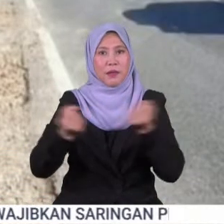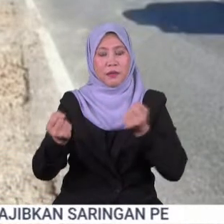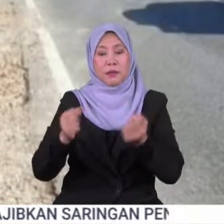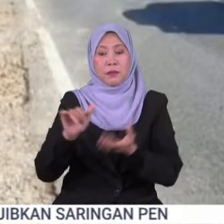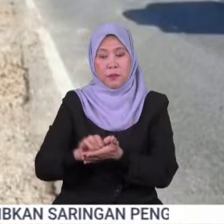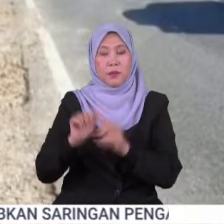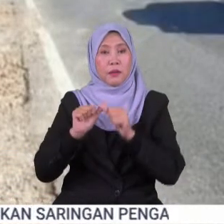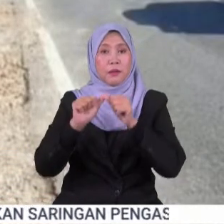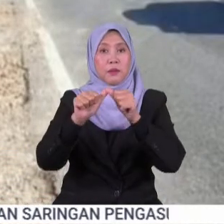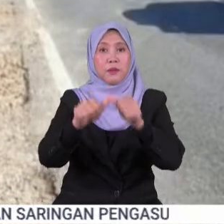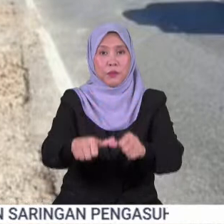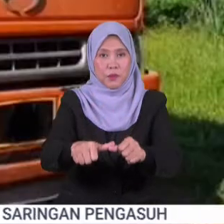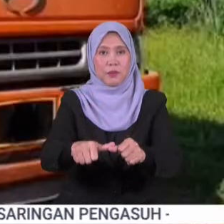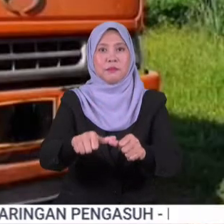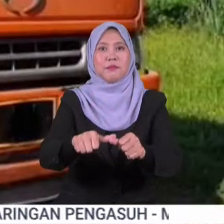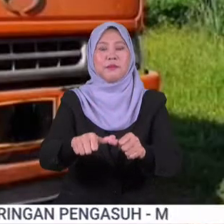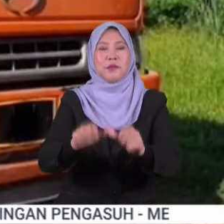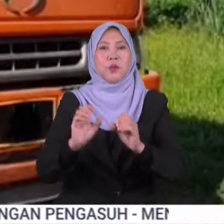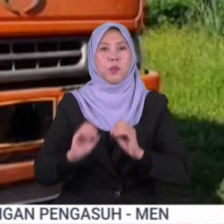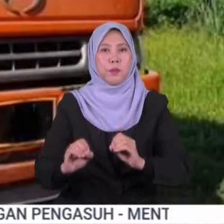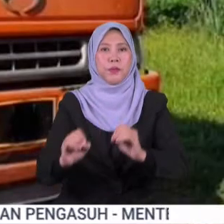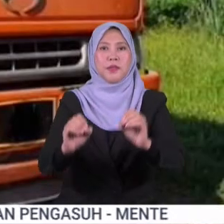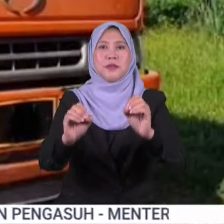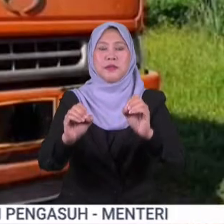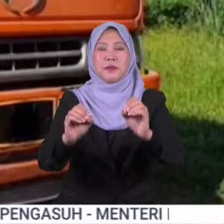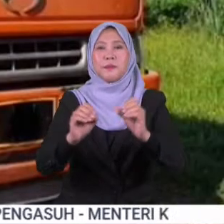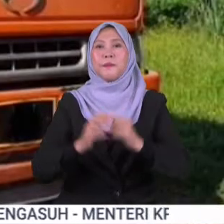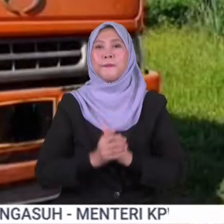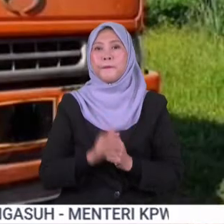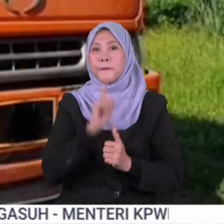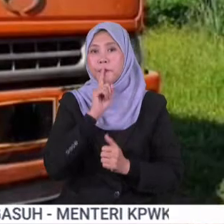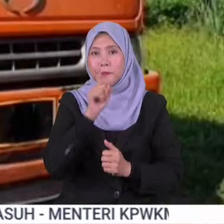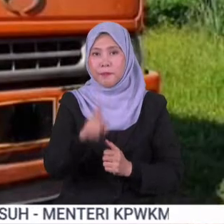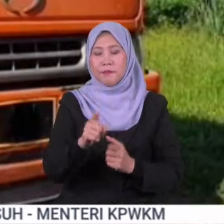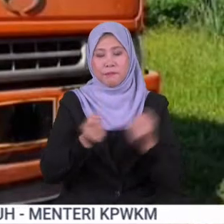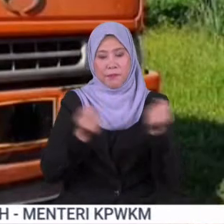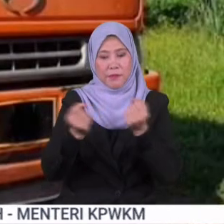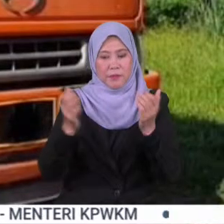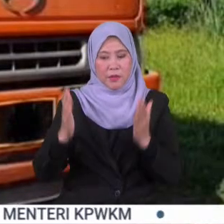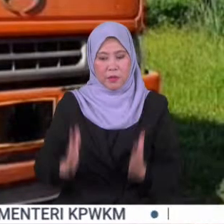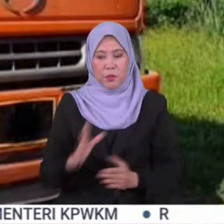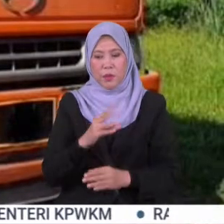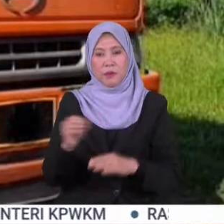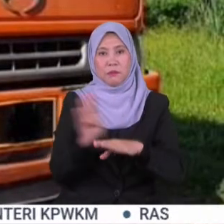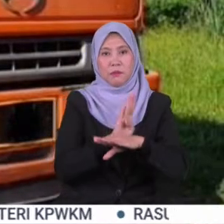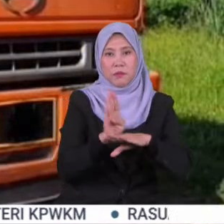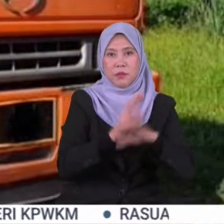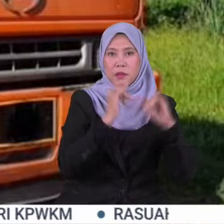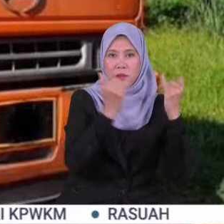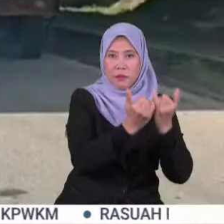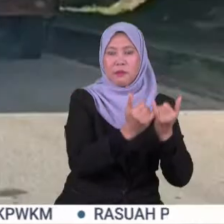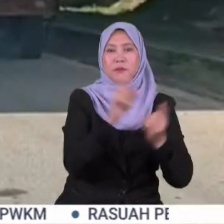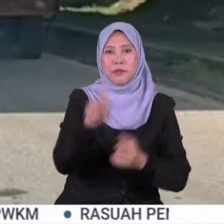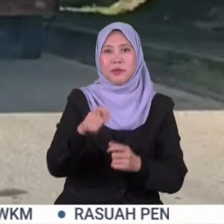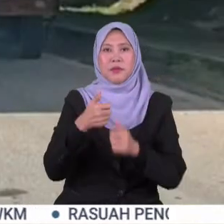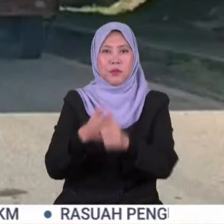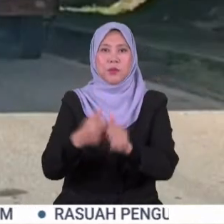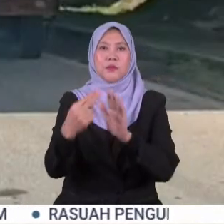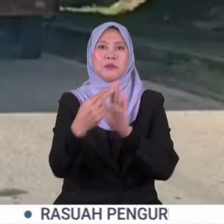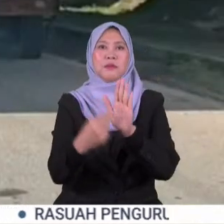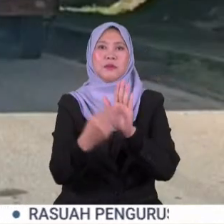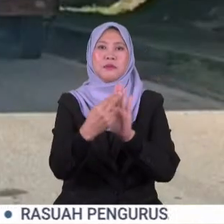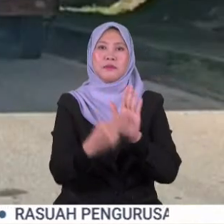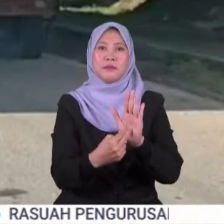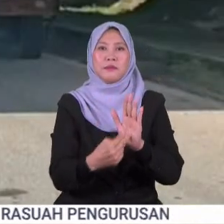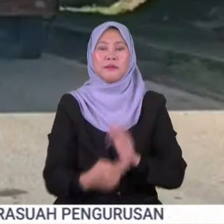ini akan terus dilaksanakan secara telus bagi memastikan pemandu dan pengusaha mematuhi peraturan ditetapkan.